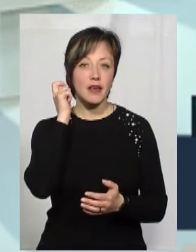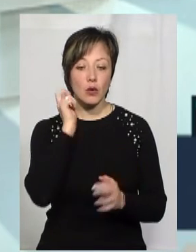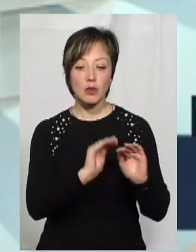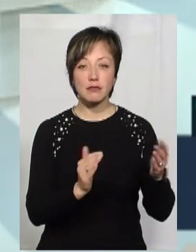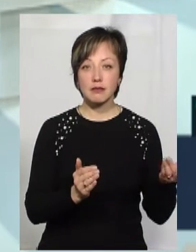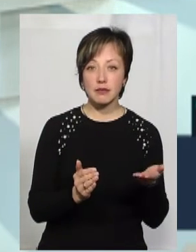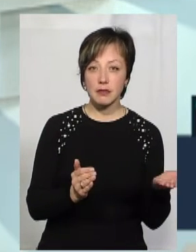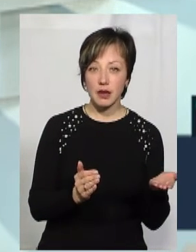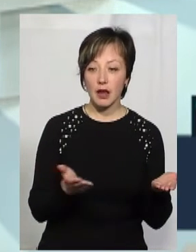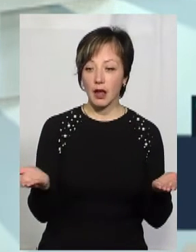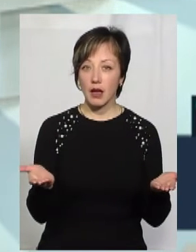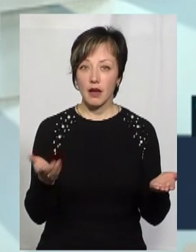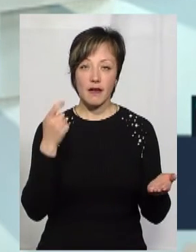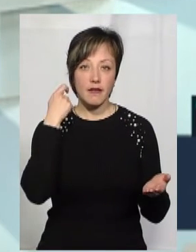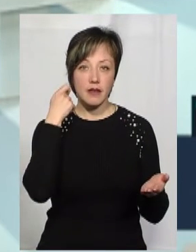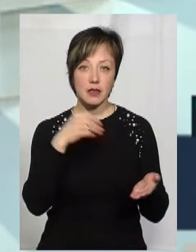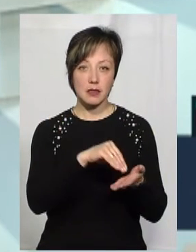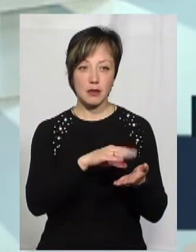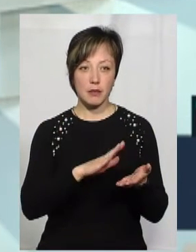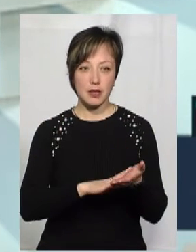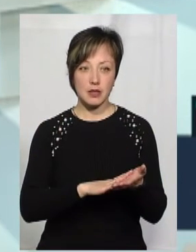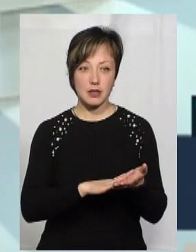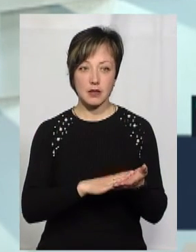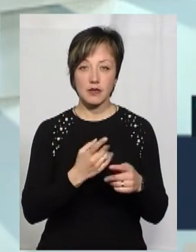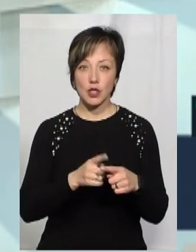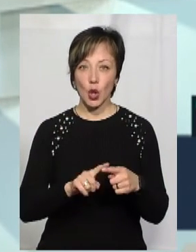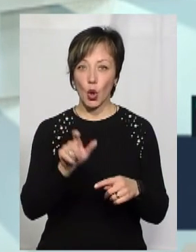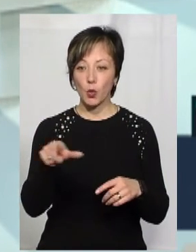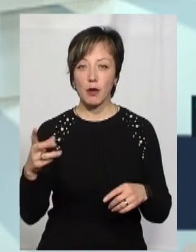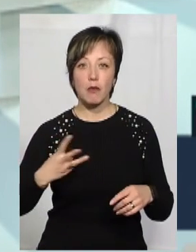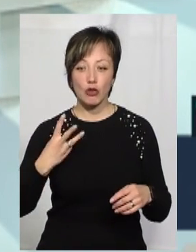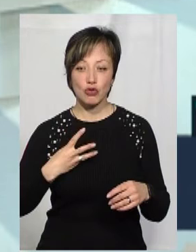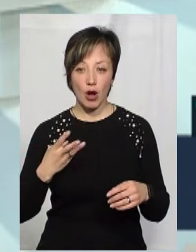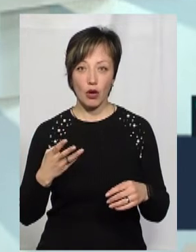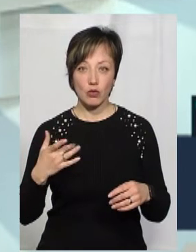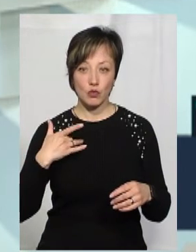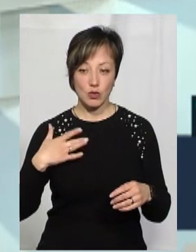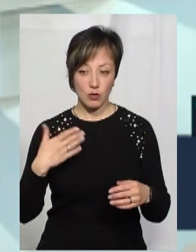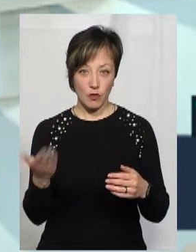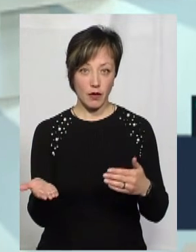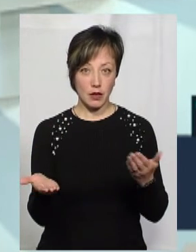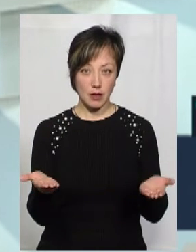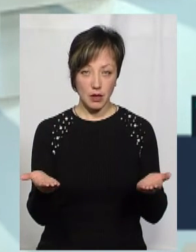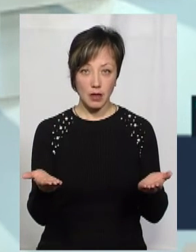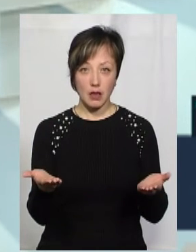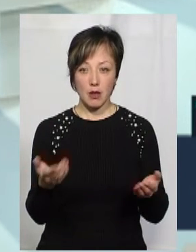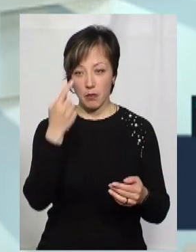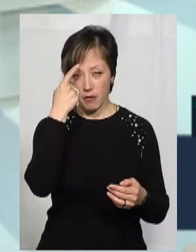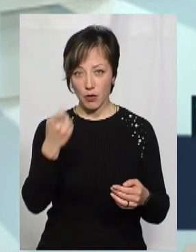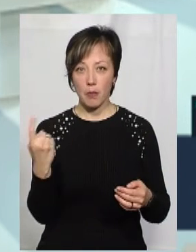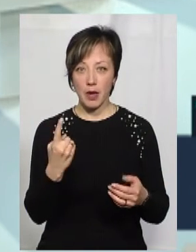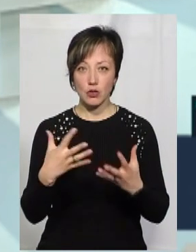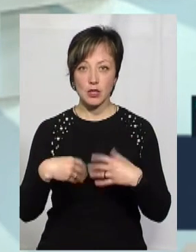є діти, і який вік записаний у цих людей, які бажають усиновити, ми повинні першу